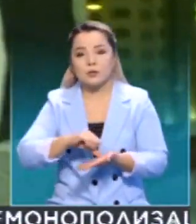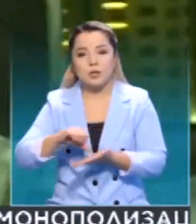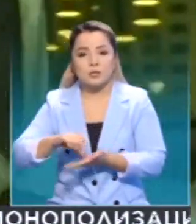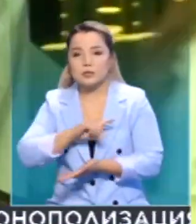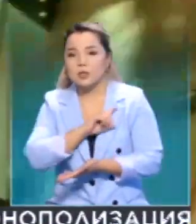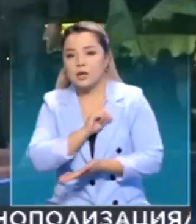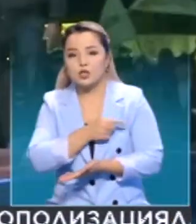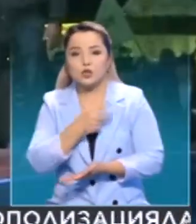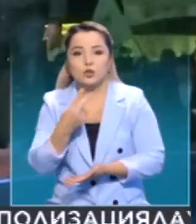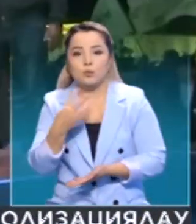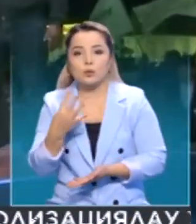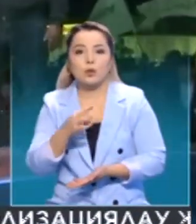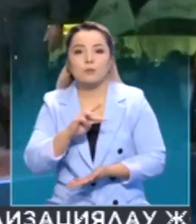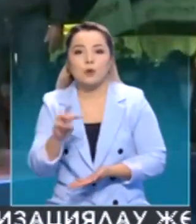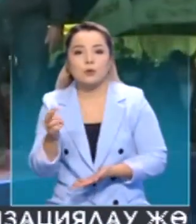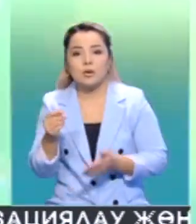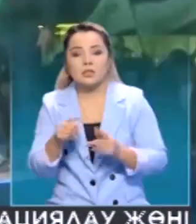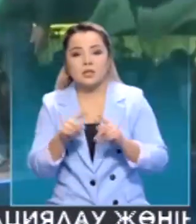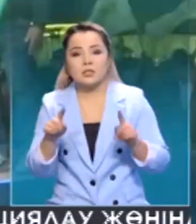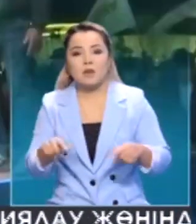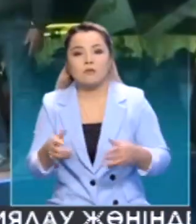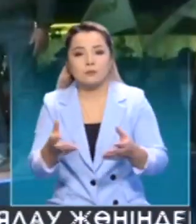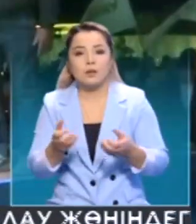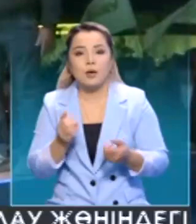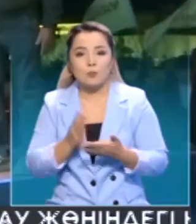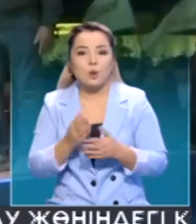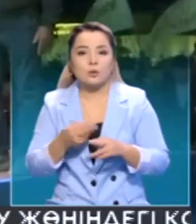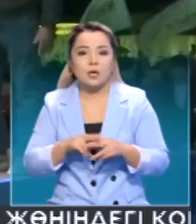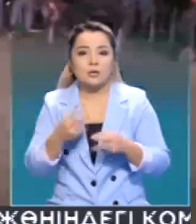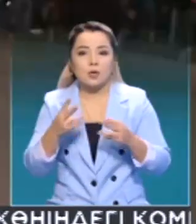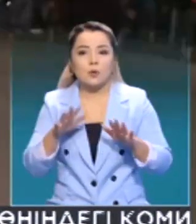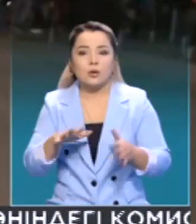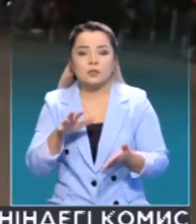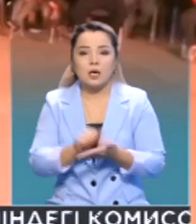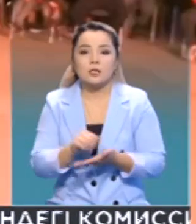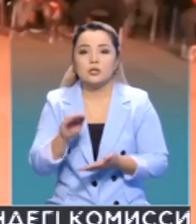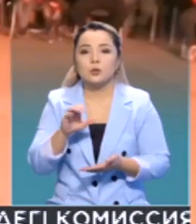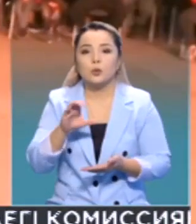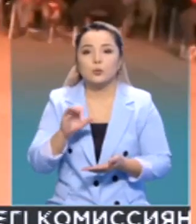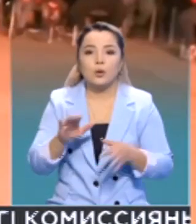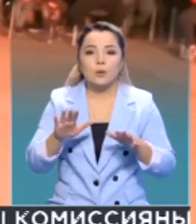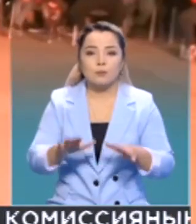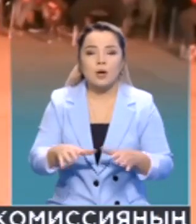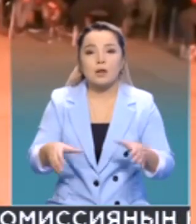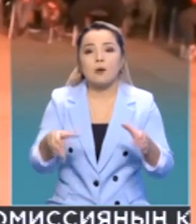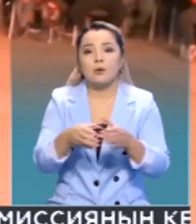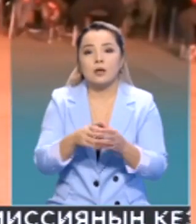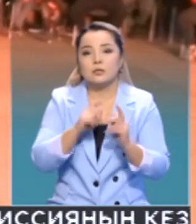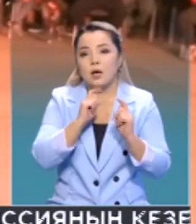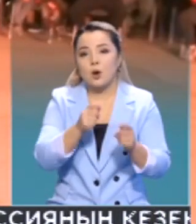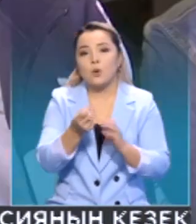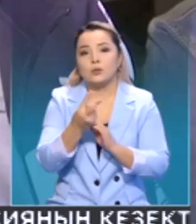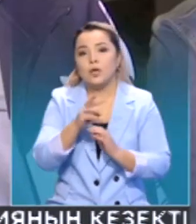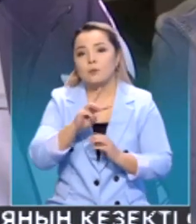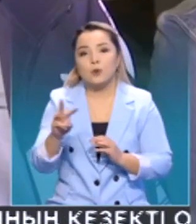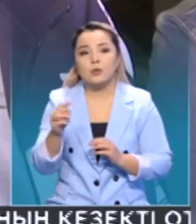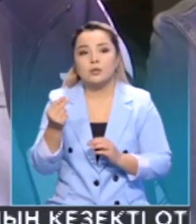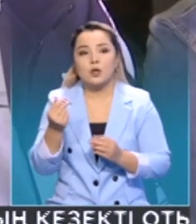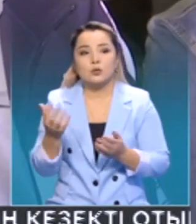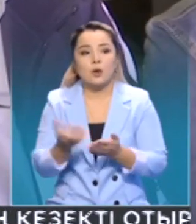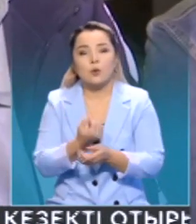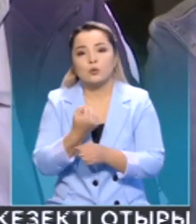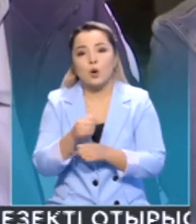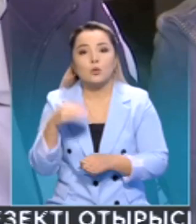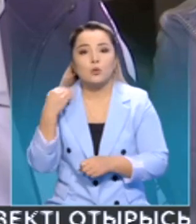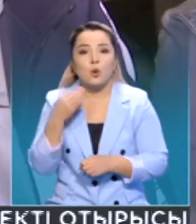мықтылар 24 миллион теңгенің сертификатын иеленді. Екінші орын Жетісу өңірінің командасына бұйырды. Олар 12 миллион теңге ұтып алды. Ал